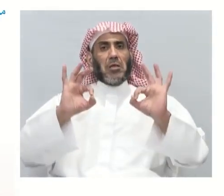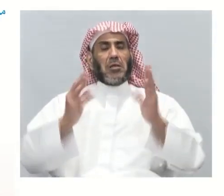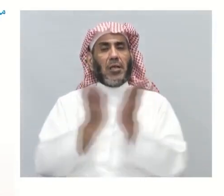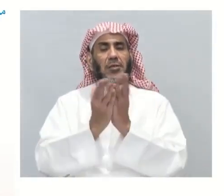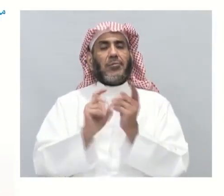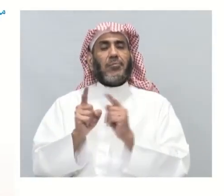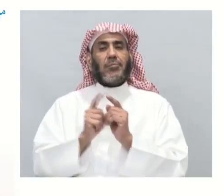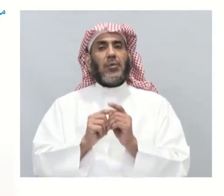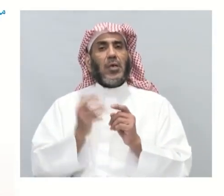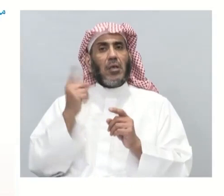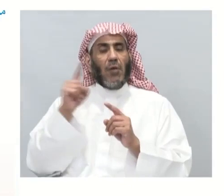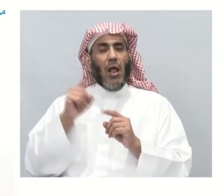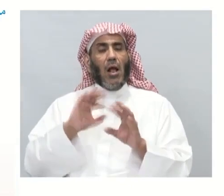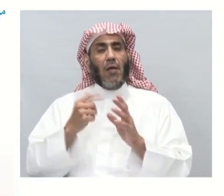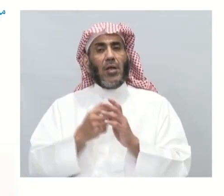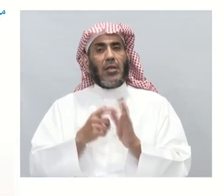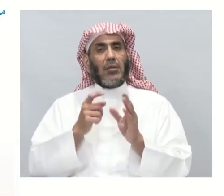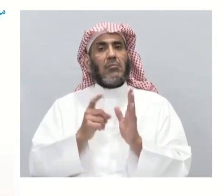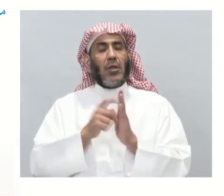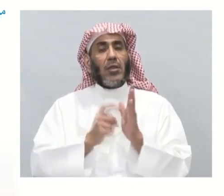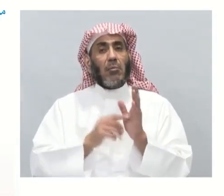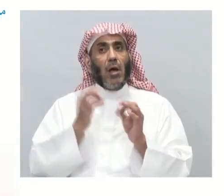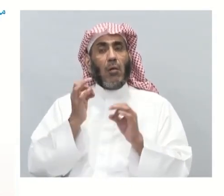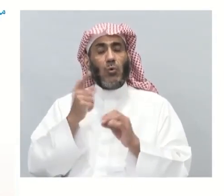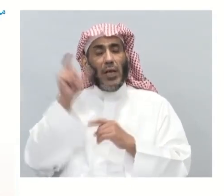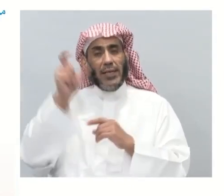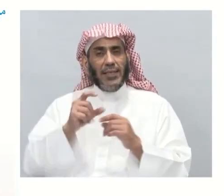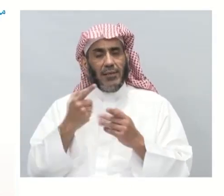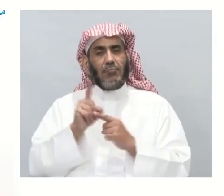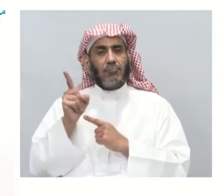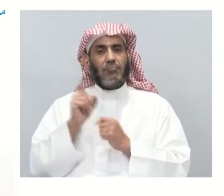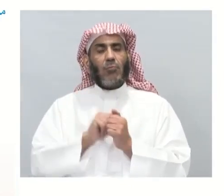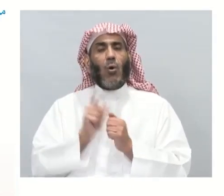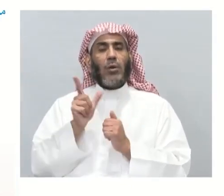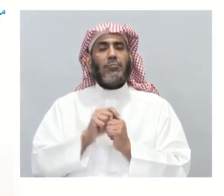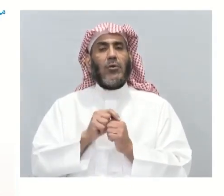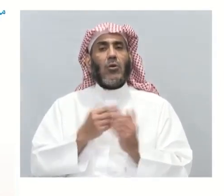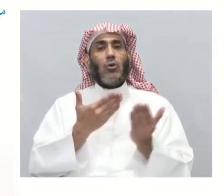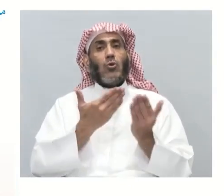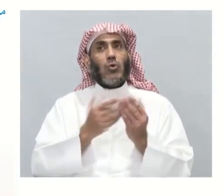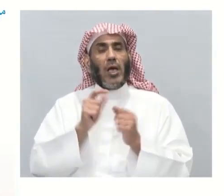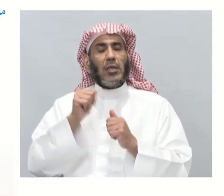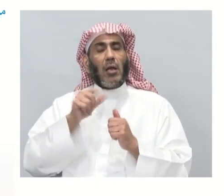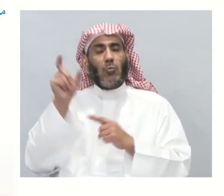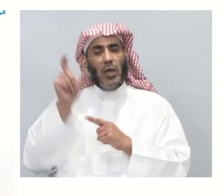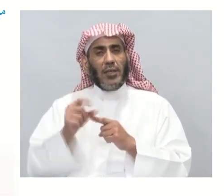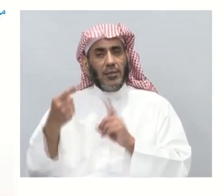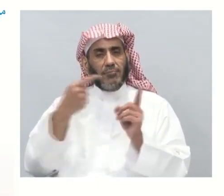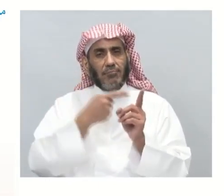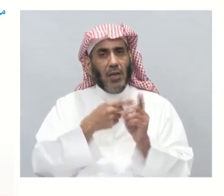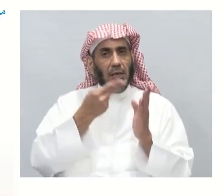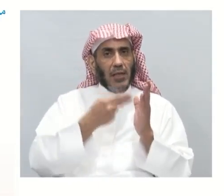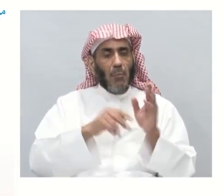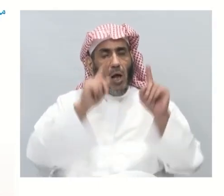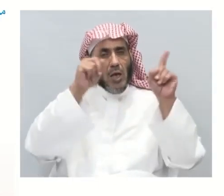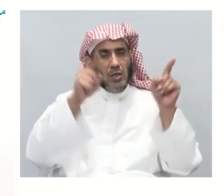ثم يقول تعرف على كيفيه تنظيم المتحدث لحديثه واشار هنا بقوله يساعدك المتحدث بالكتابه على